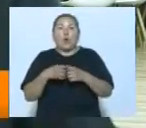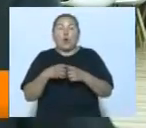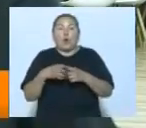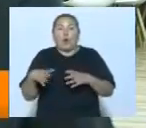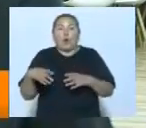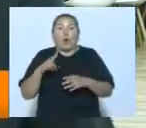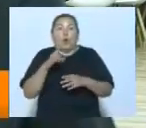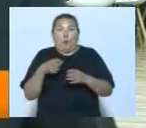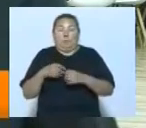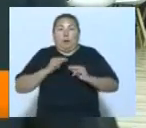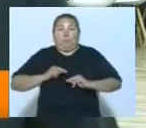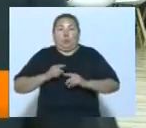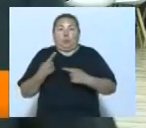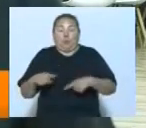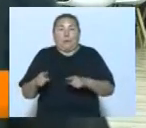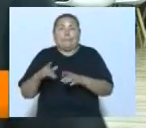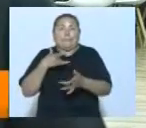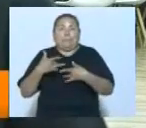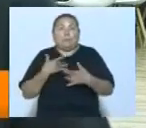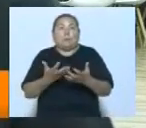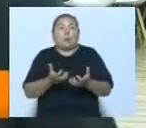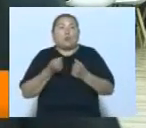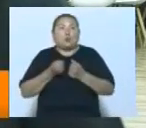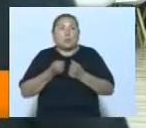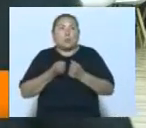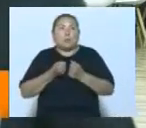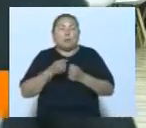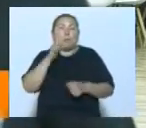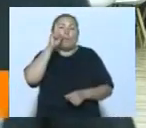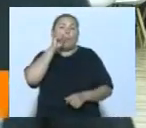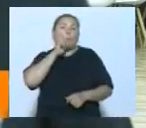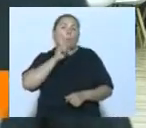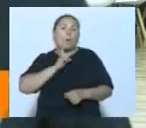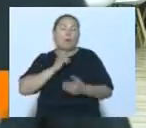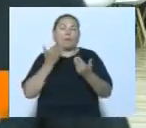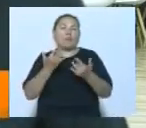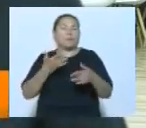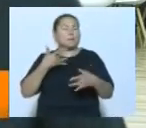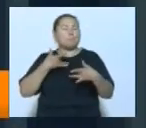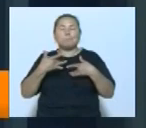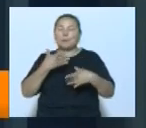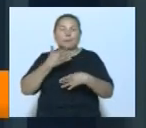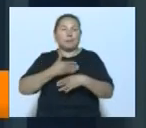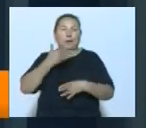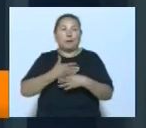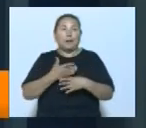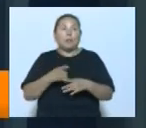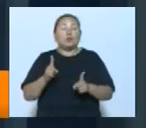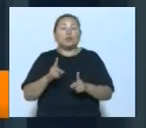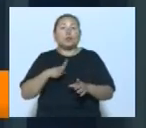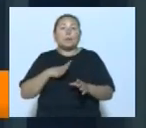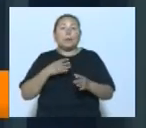театров и сказали: «Мы получили истинное удовольствие от вашего спектакля». Стоит отметить, что